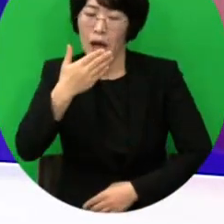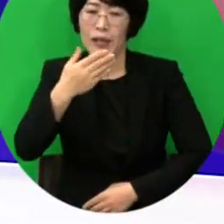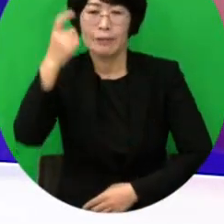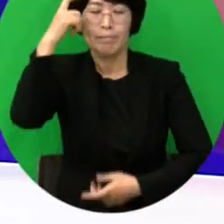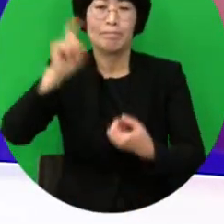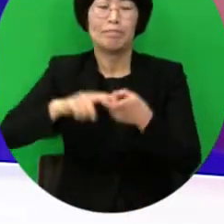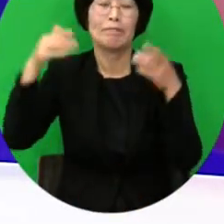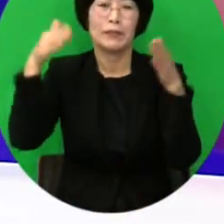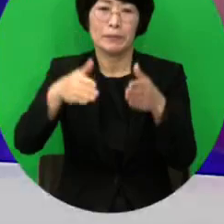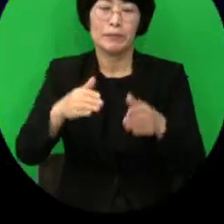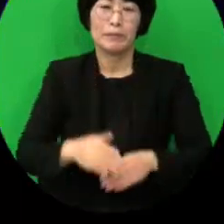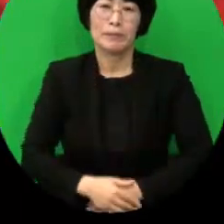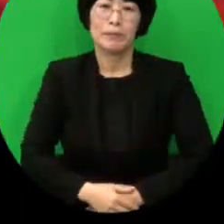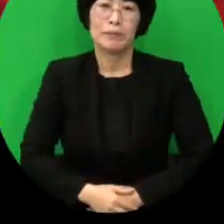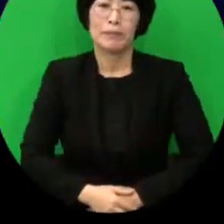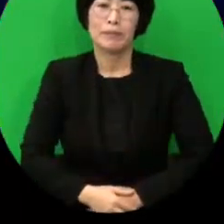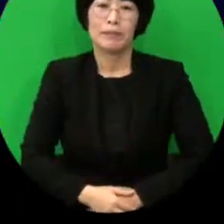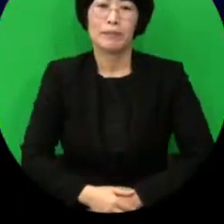기자입니다.